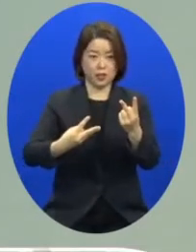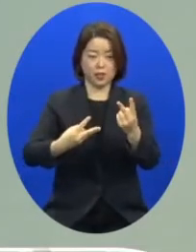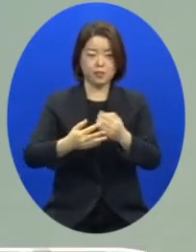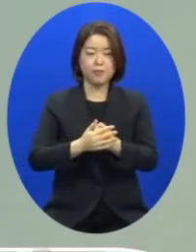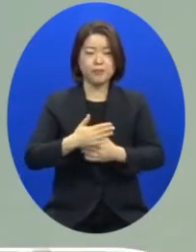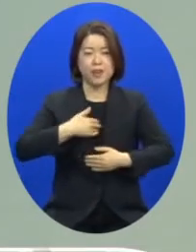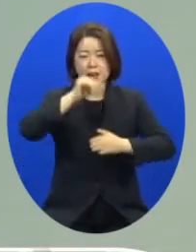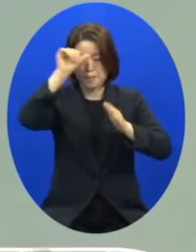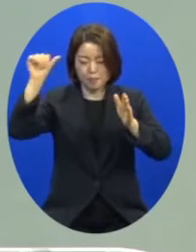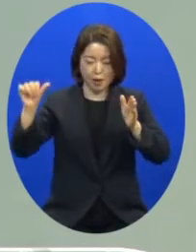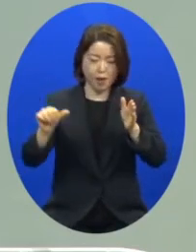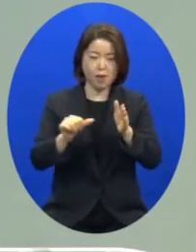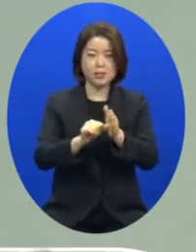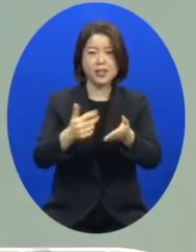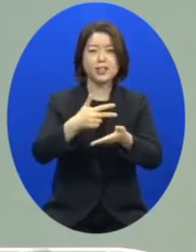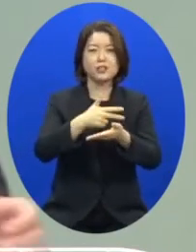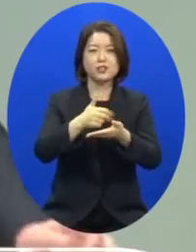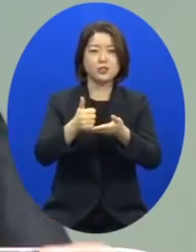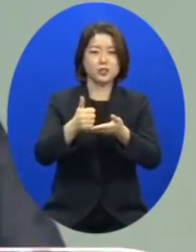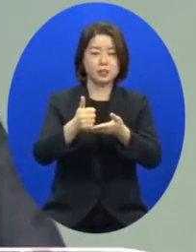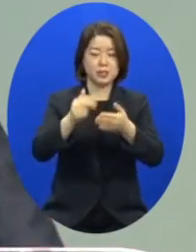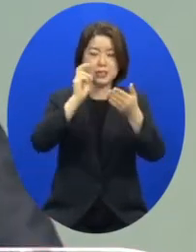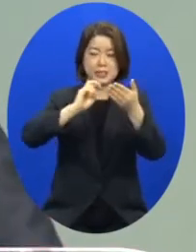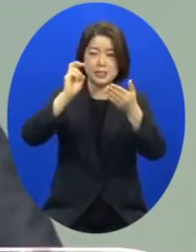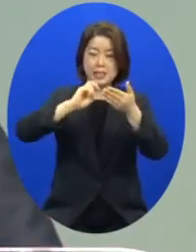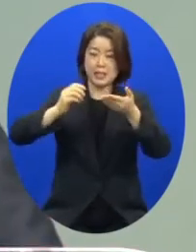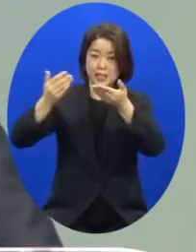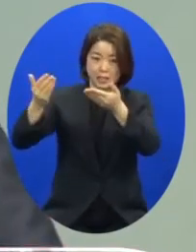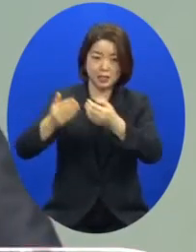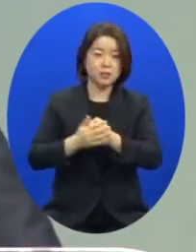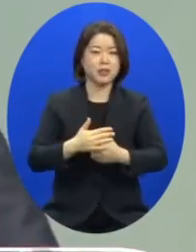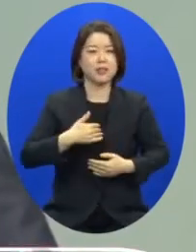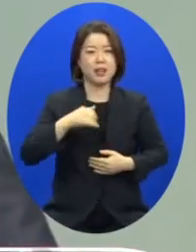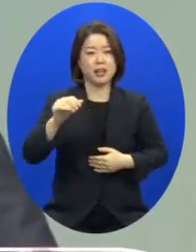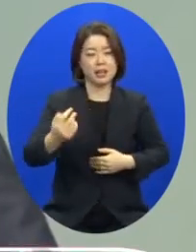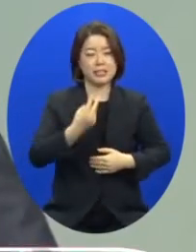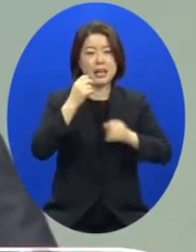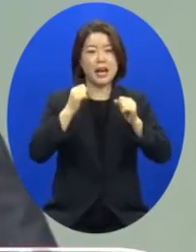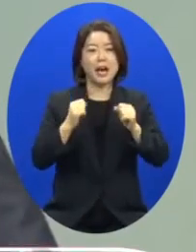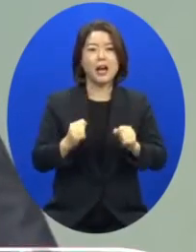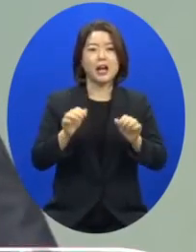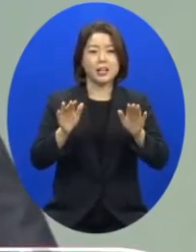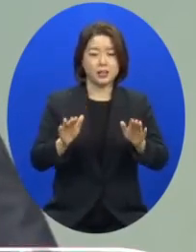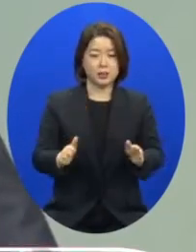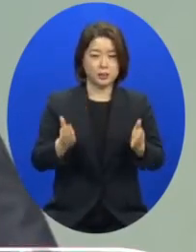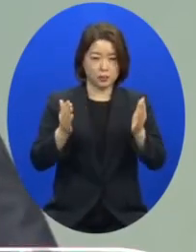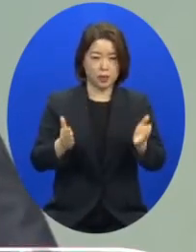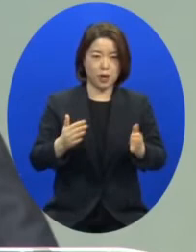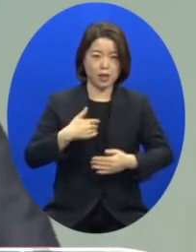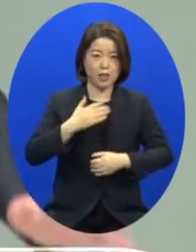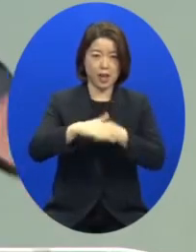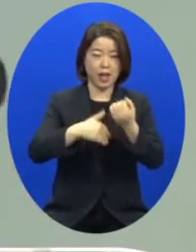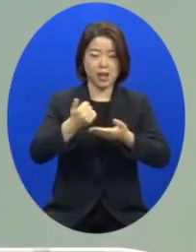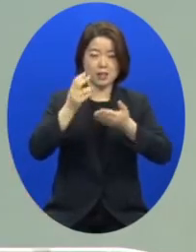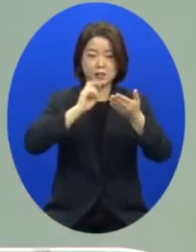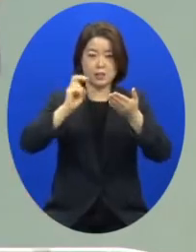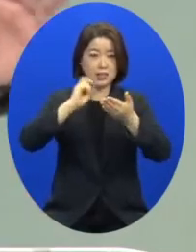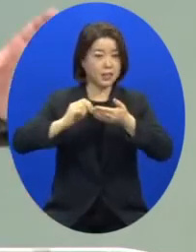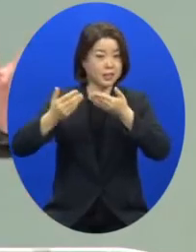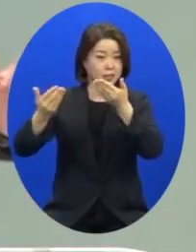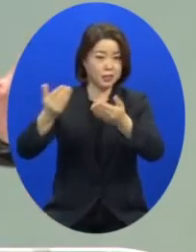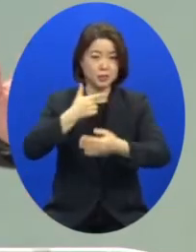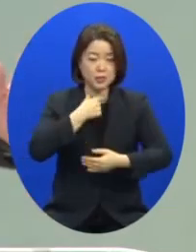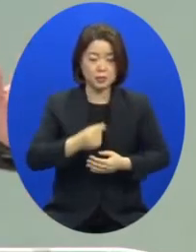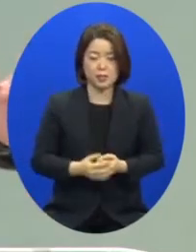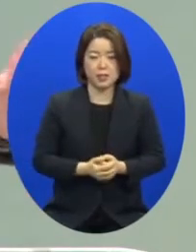내가 평생토록 주님을 찬양하며 내가 살아 있는 한 내 하나님을 찬양하게 따 우리도 모두